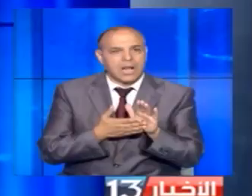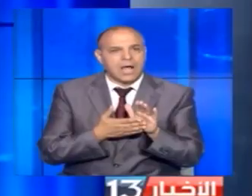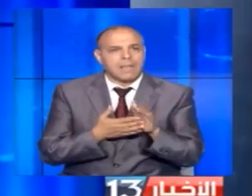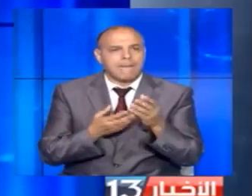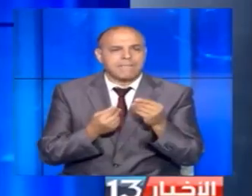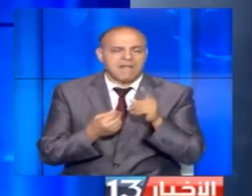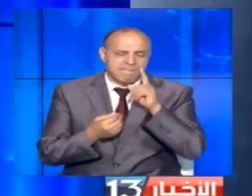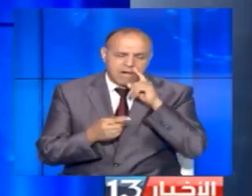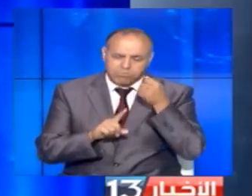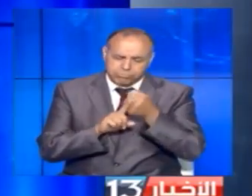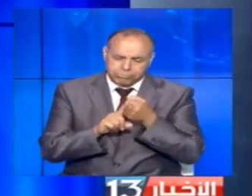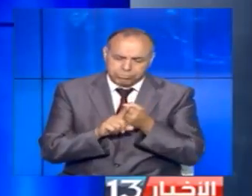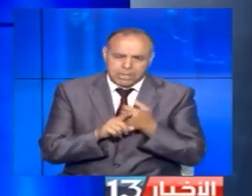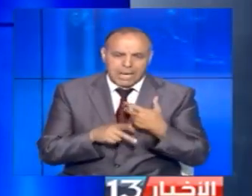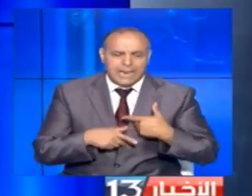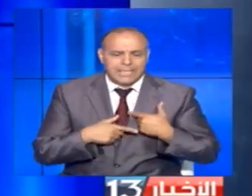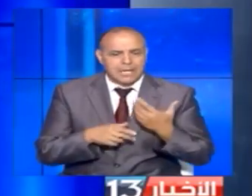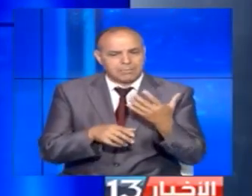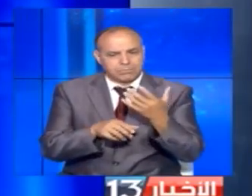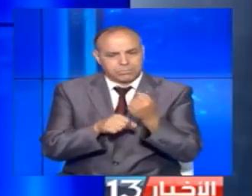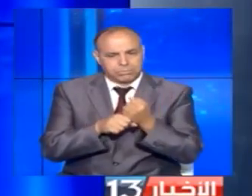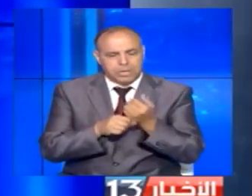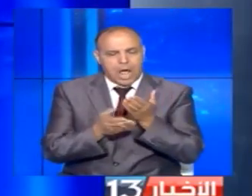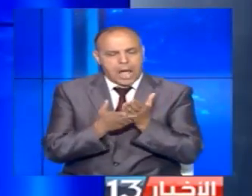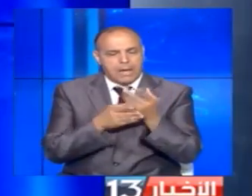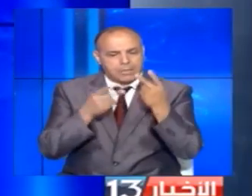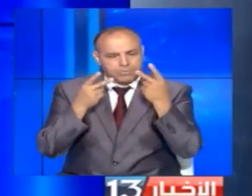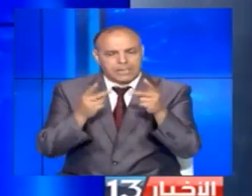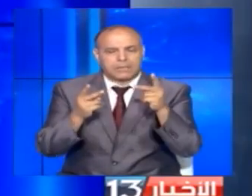نضالات المرأة من أجل الحصول على حقوقها.